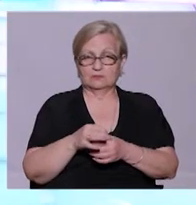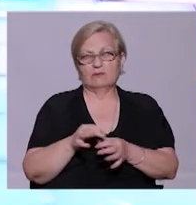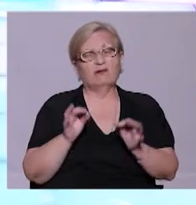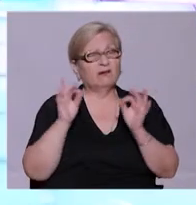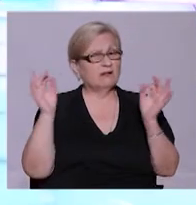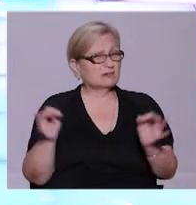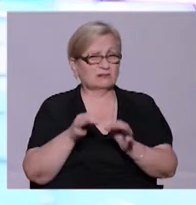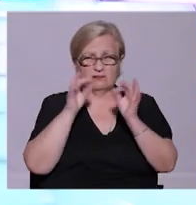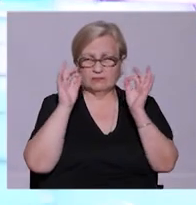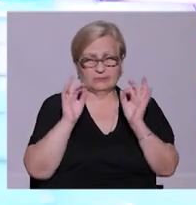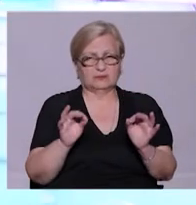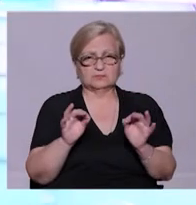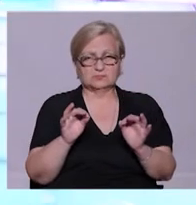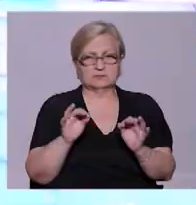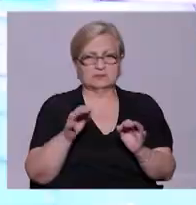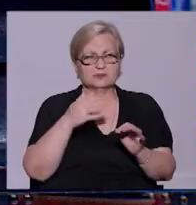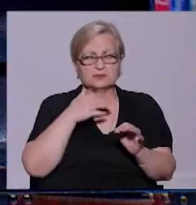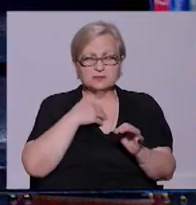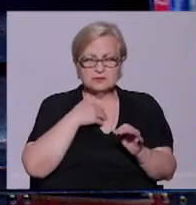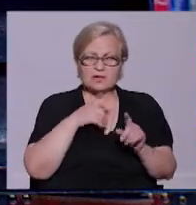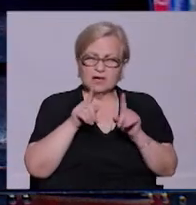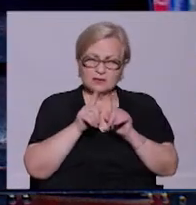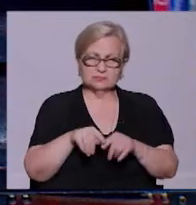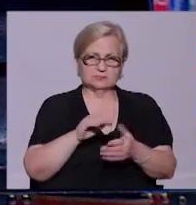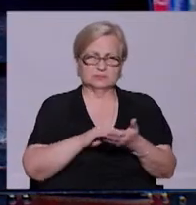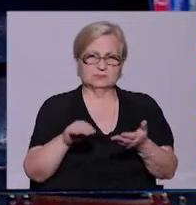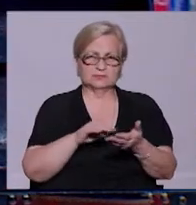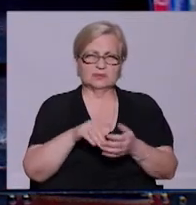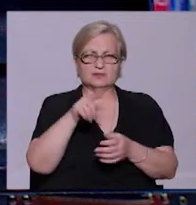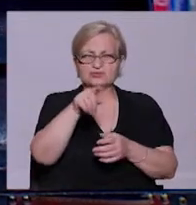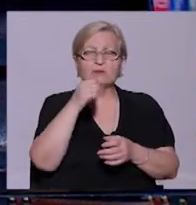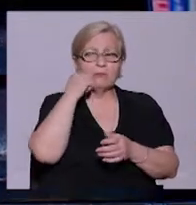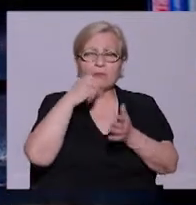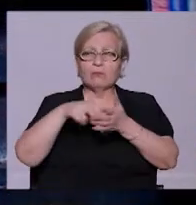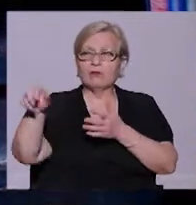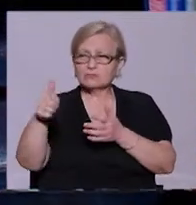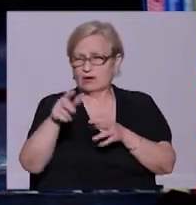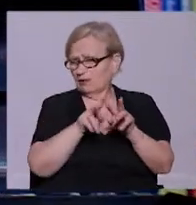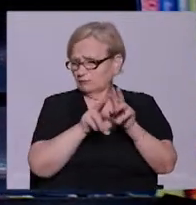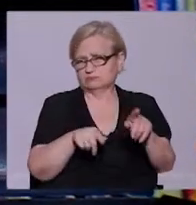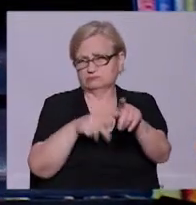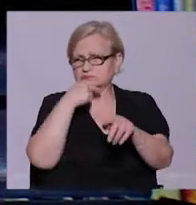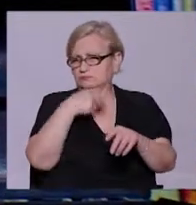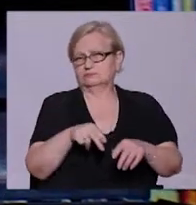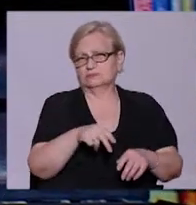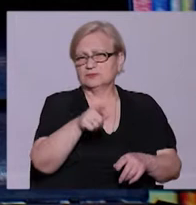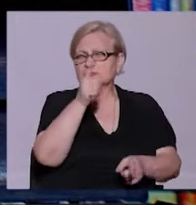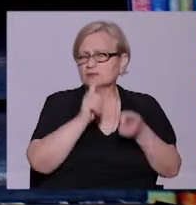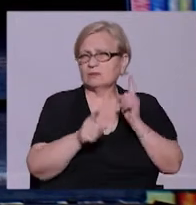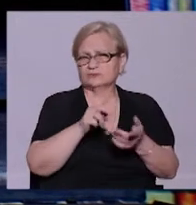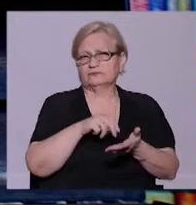არაფერც. ზუსტად იგივე წერია ჩემს წერილში, რაც შენ ბებიას მისწერე. ამიტომაც ეს ნამდვილი